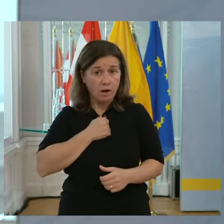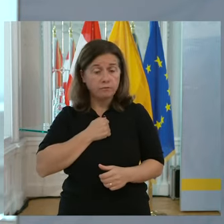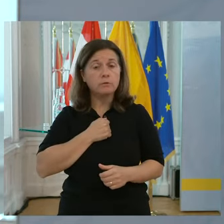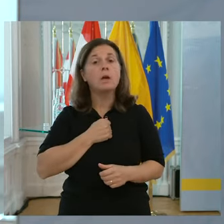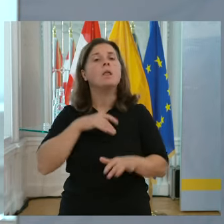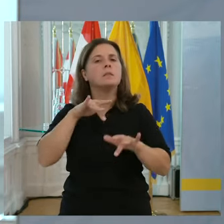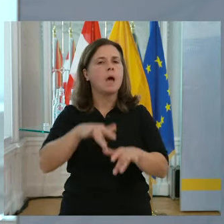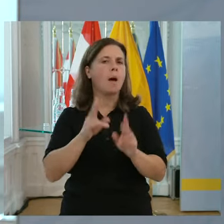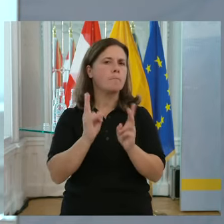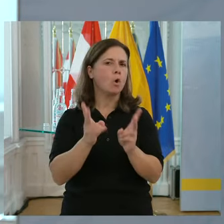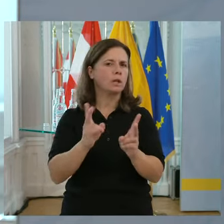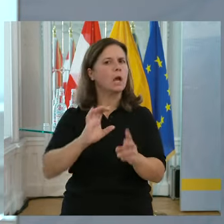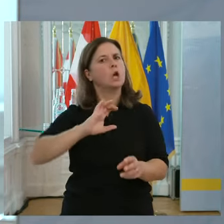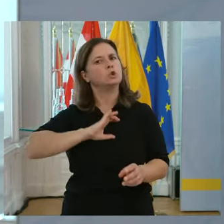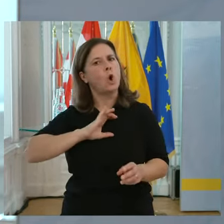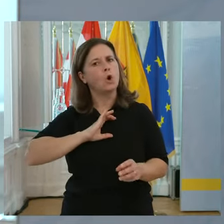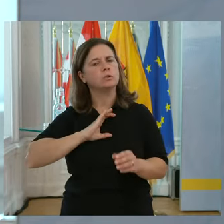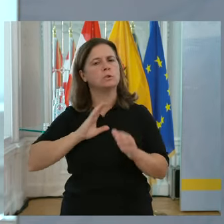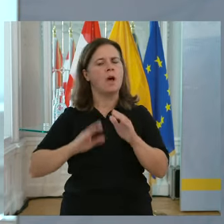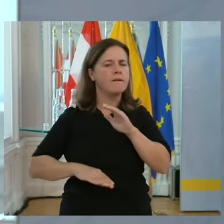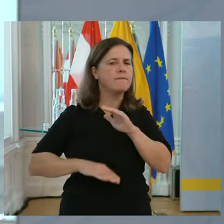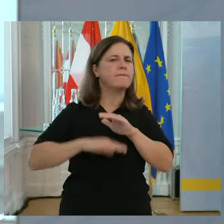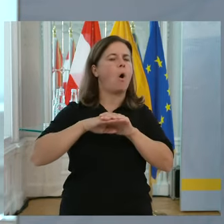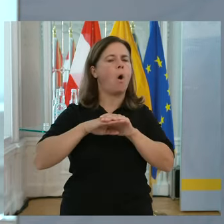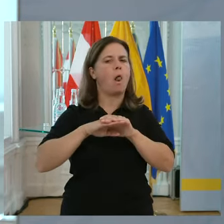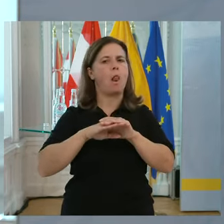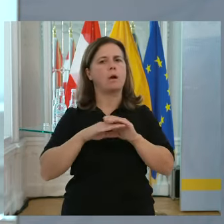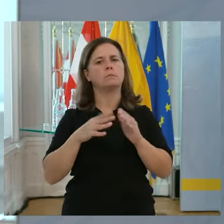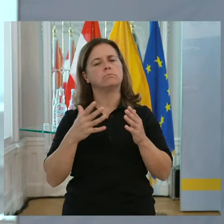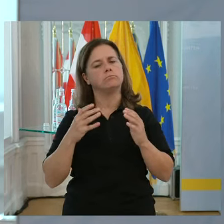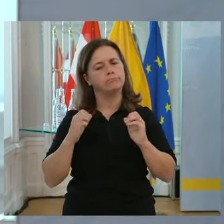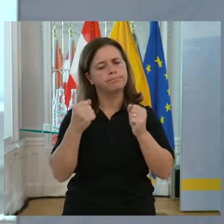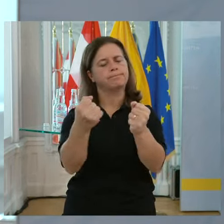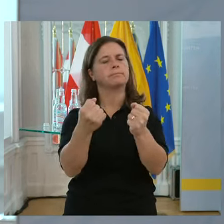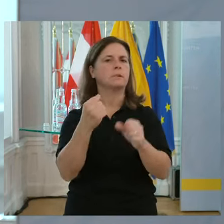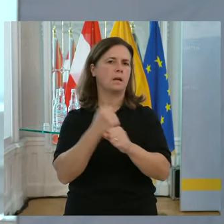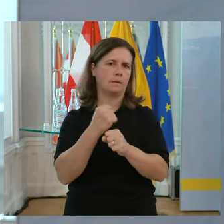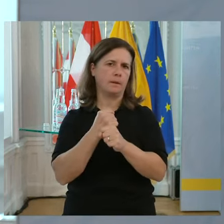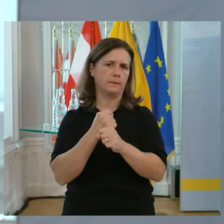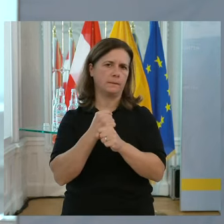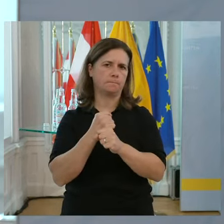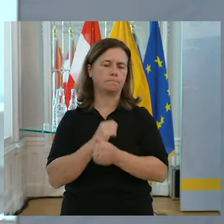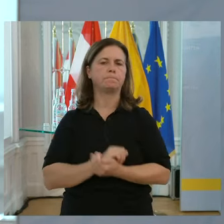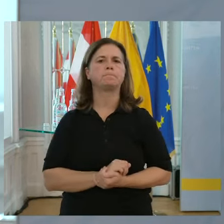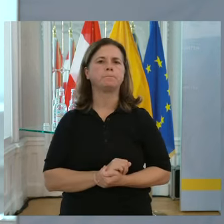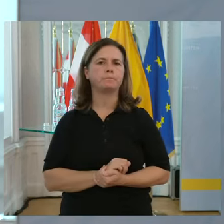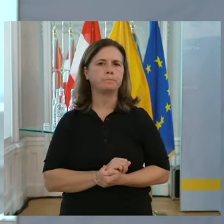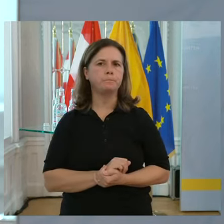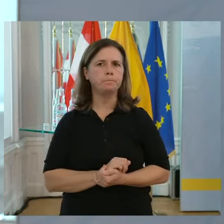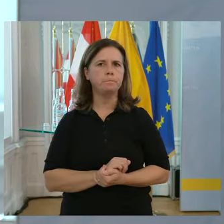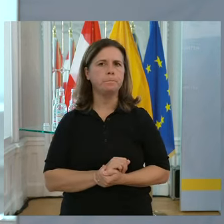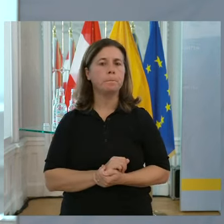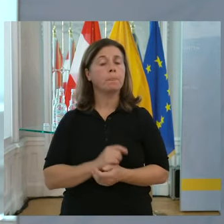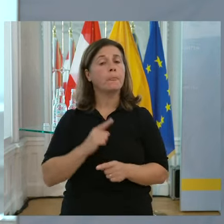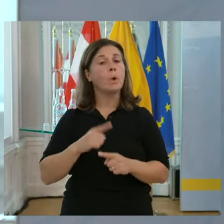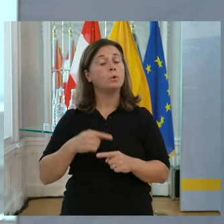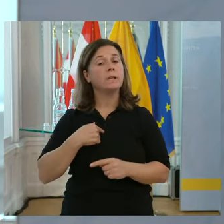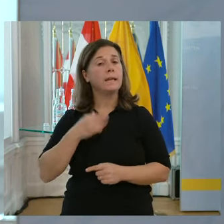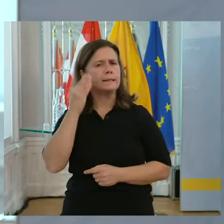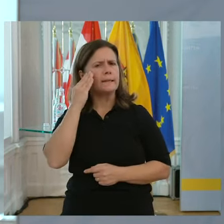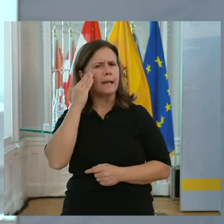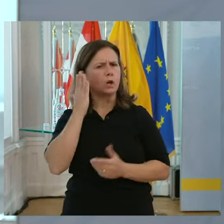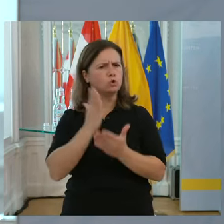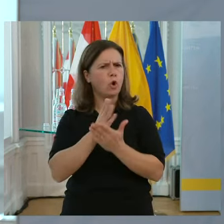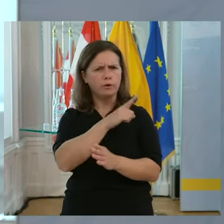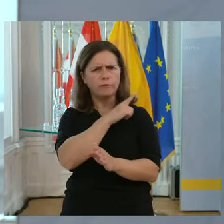Möglichkeit zu haben, voll ihre Frau und ihren Mann zu stehen. Und ich denke, da ist so viel